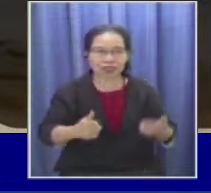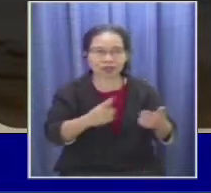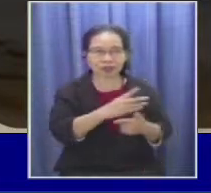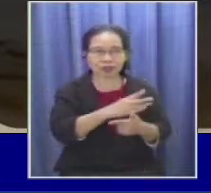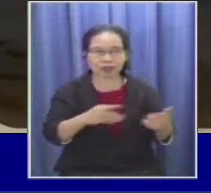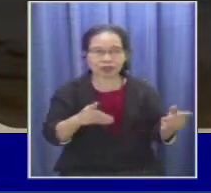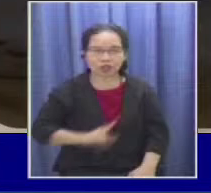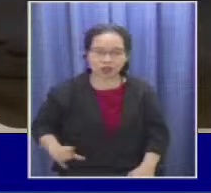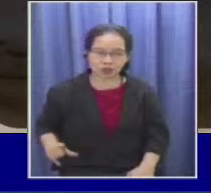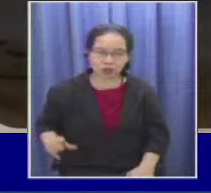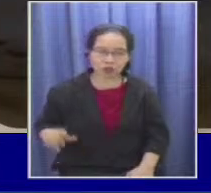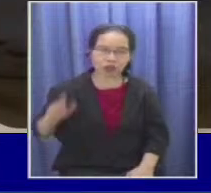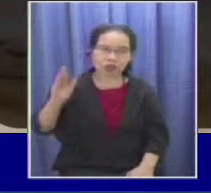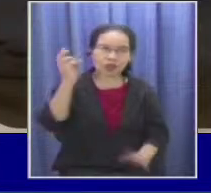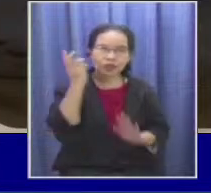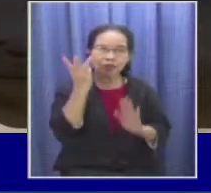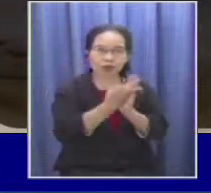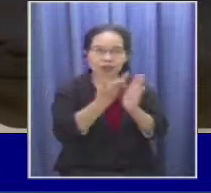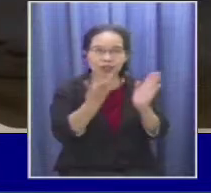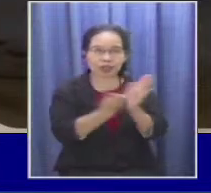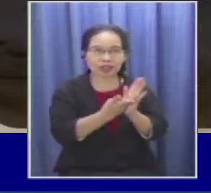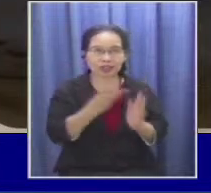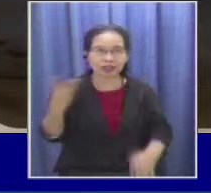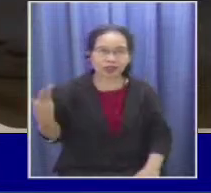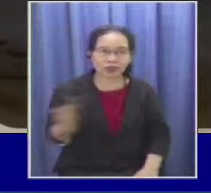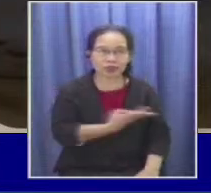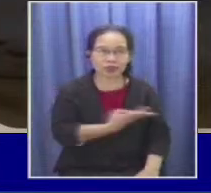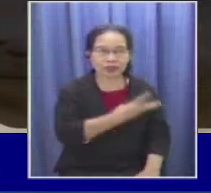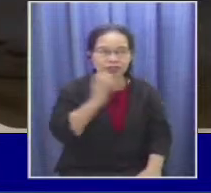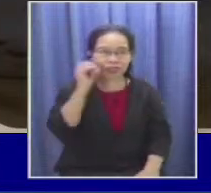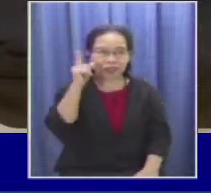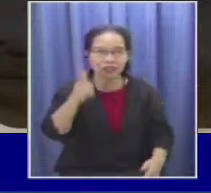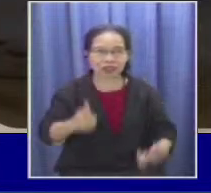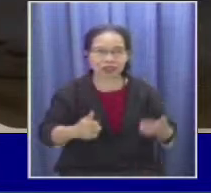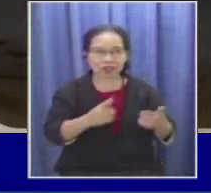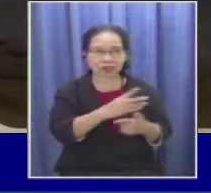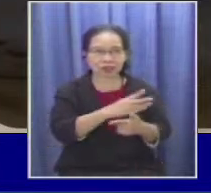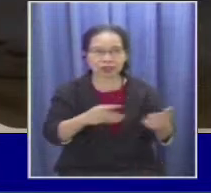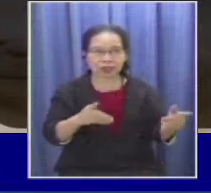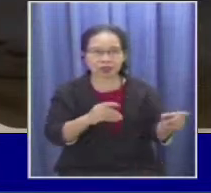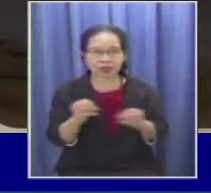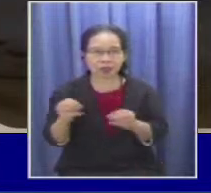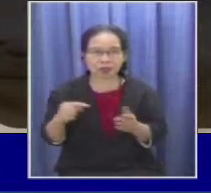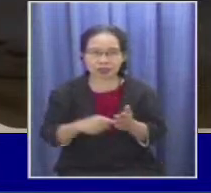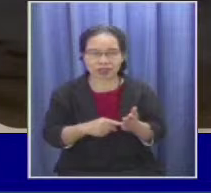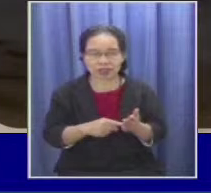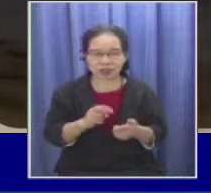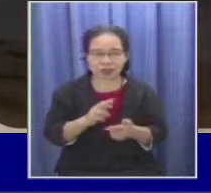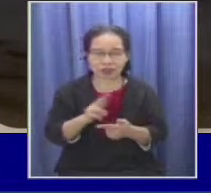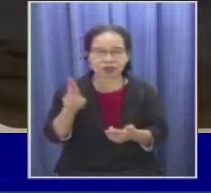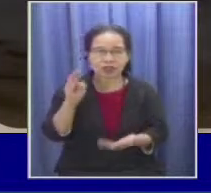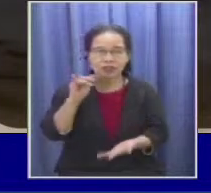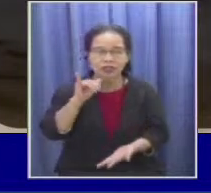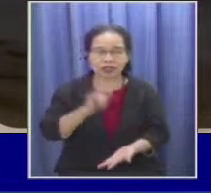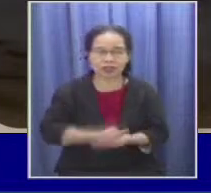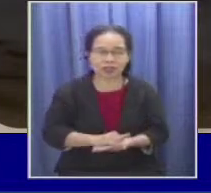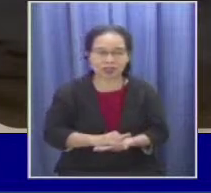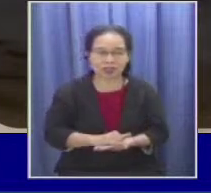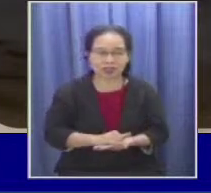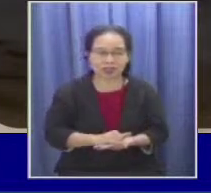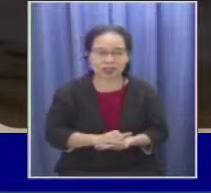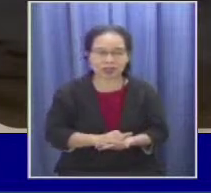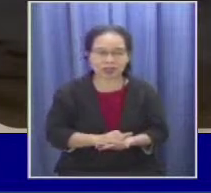sesamoka se Awurade pɛ na yenya nkwa yɛbɛyɛ yɛn